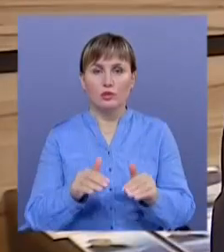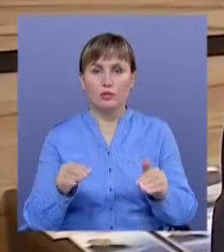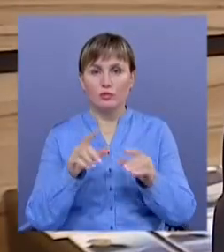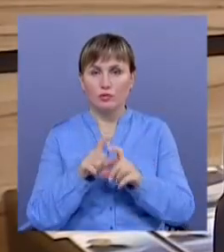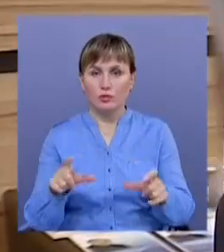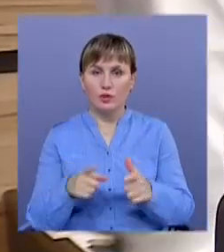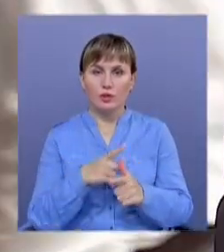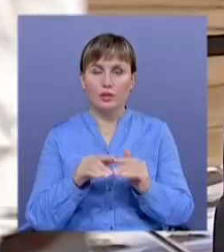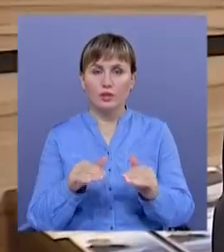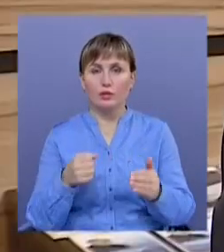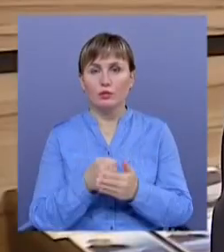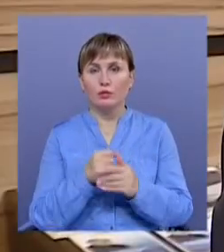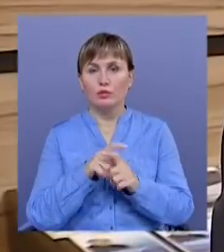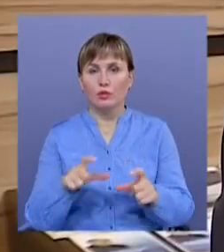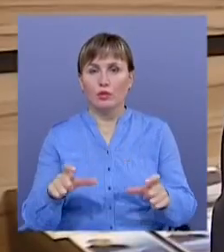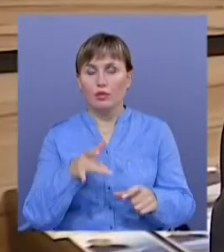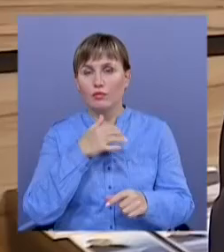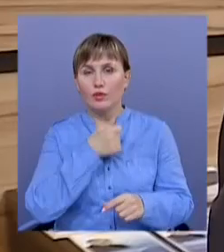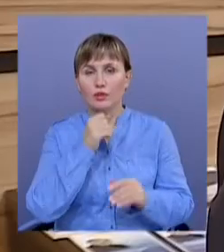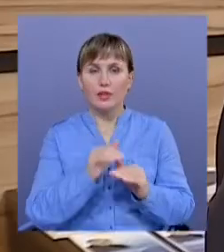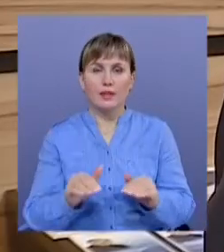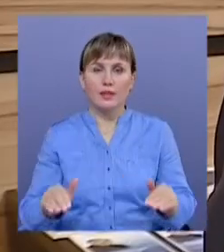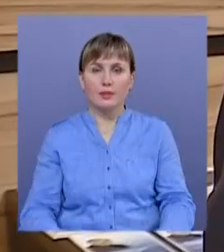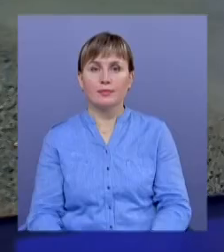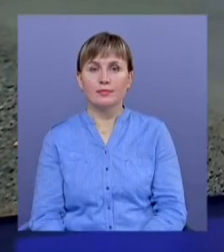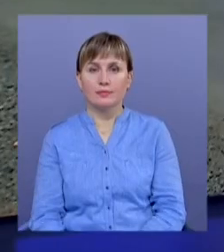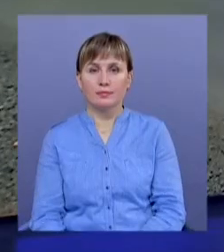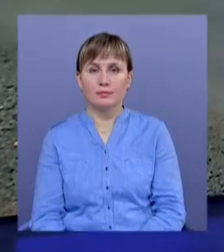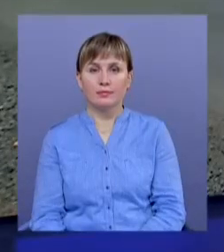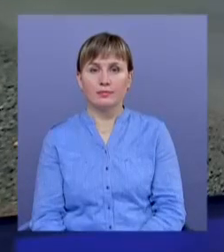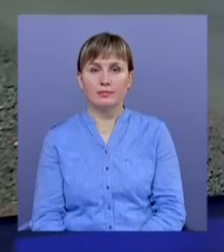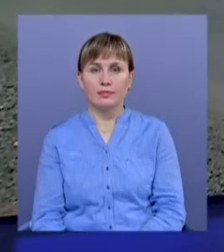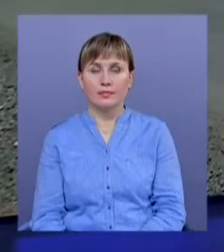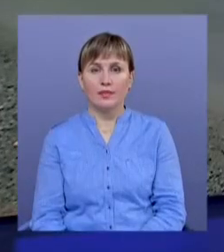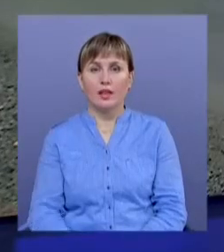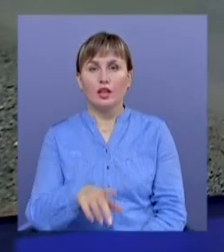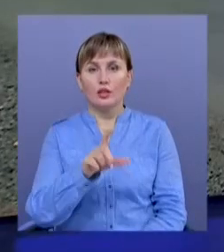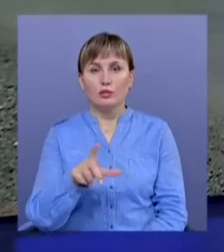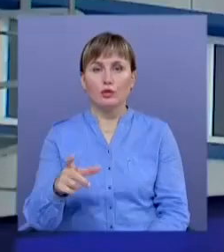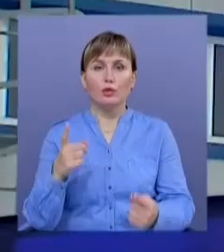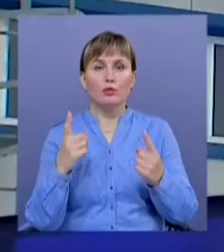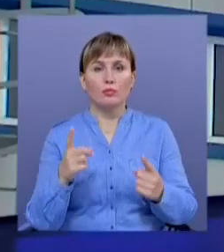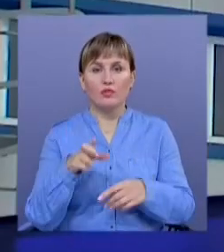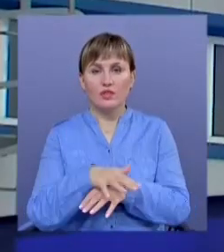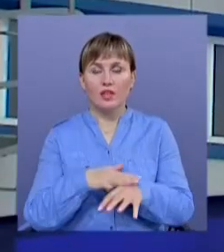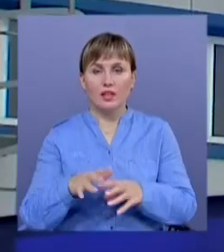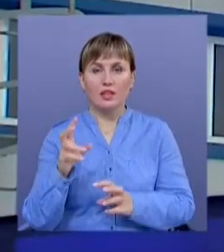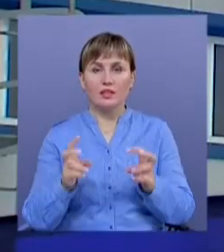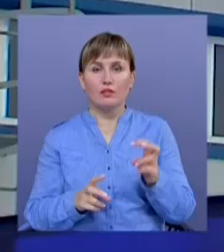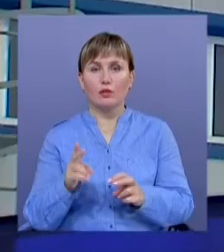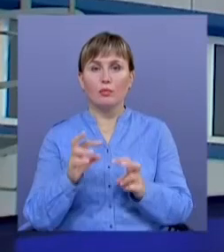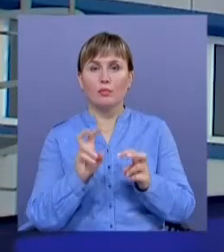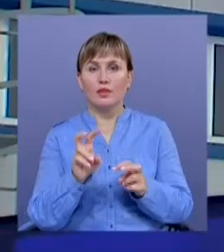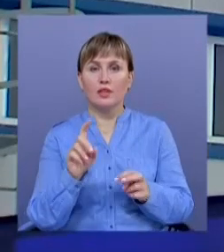или детей до школьного возраста, детские сады. С сотрудниками крупнейшего в стране завода по